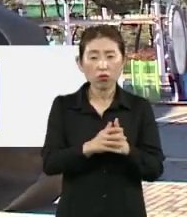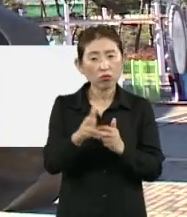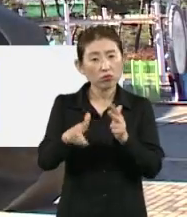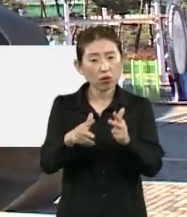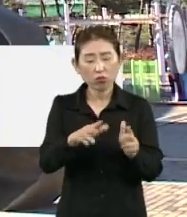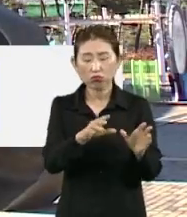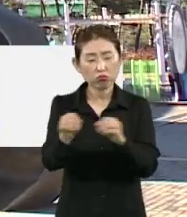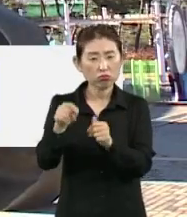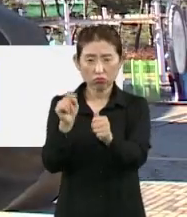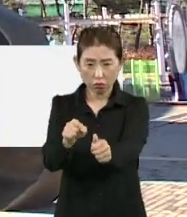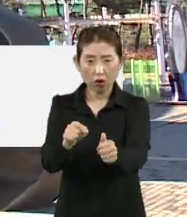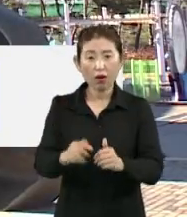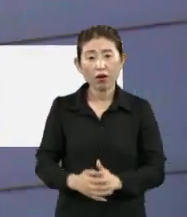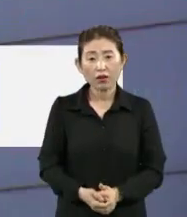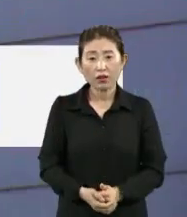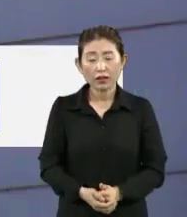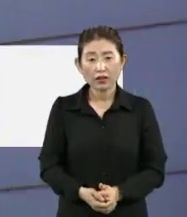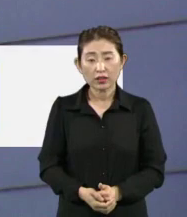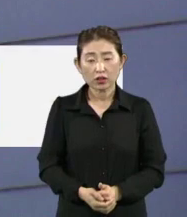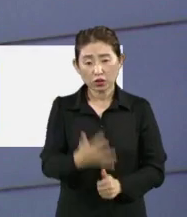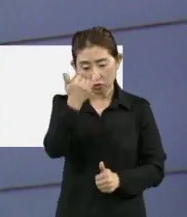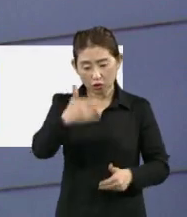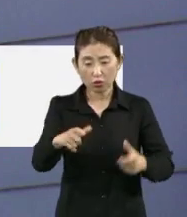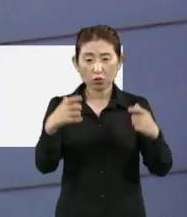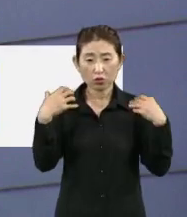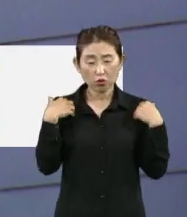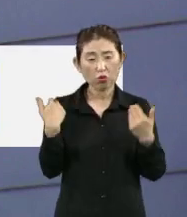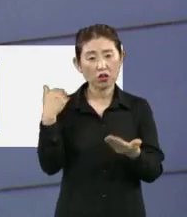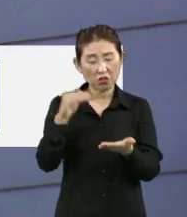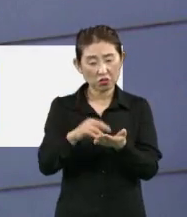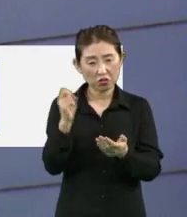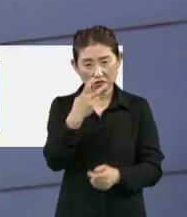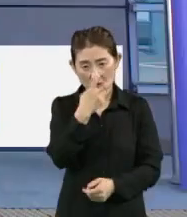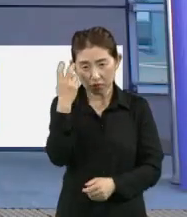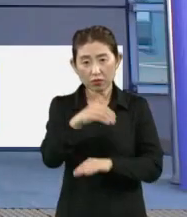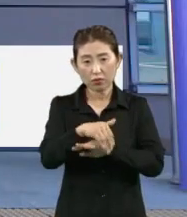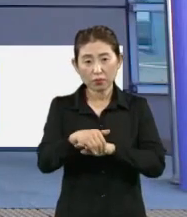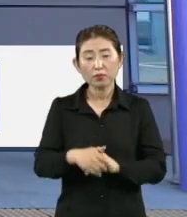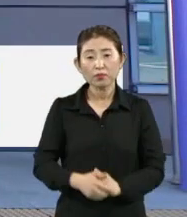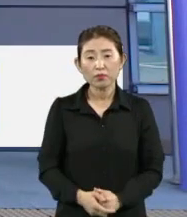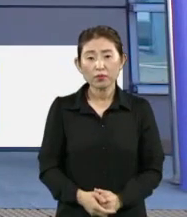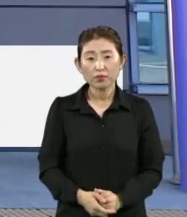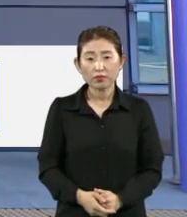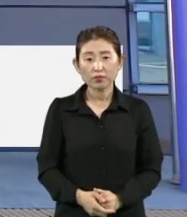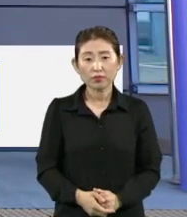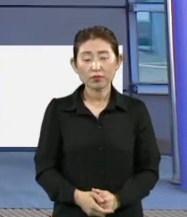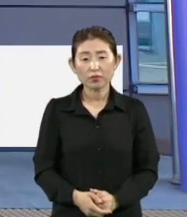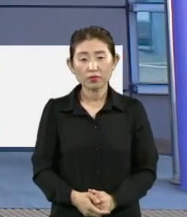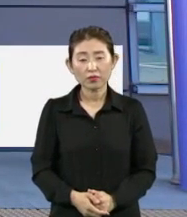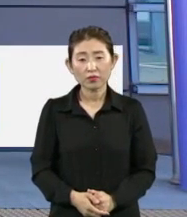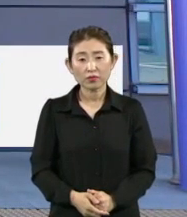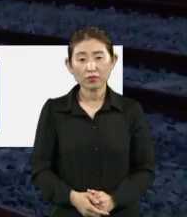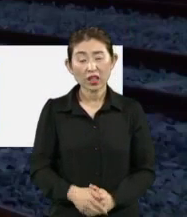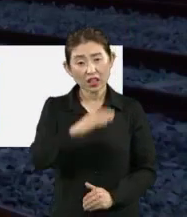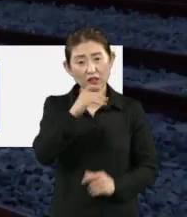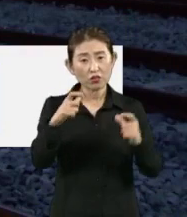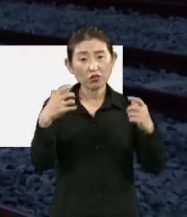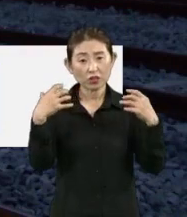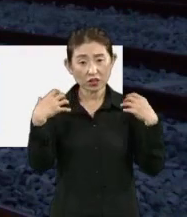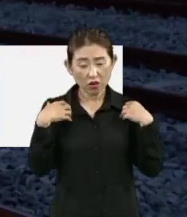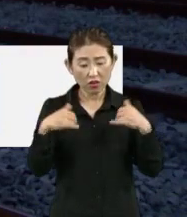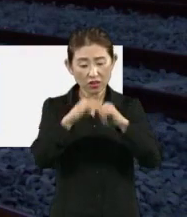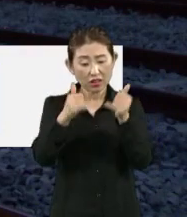추진의 중단을 지시했고 이에 따라 충남도는 원점에서 재검토할 예정입니다. 이 같은 소식이 전해지자 예산